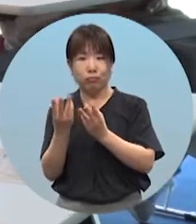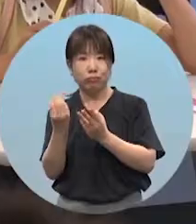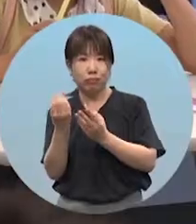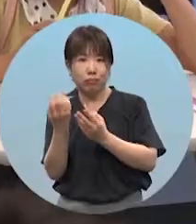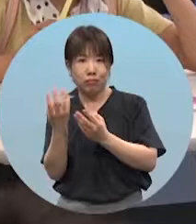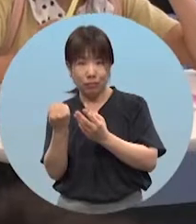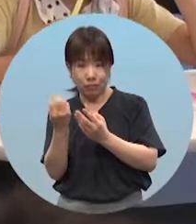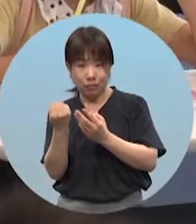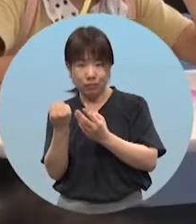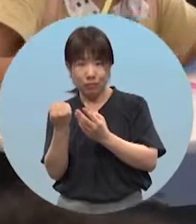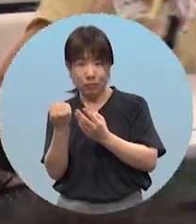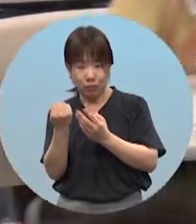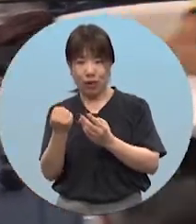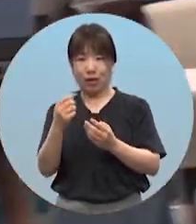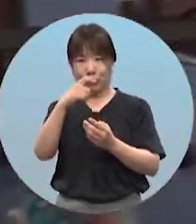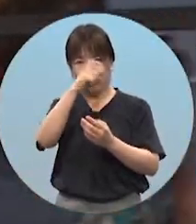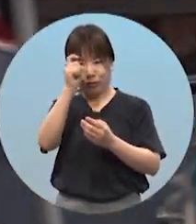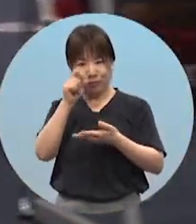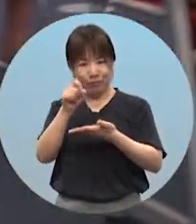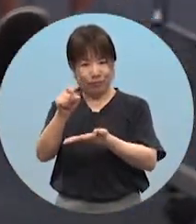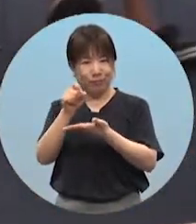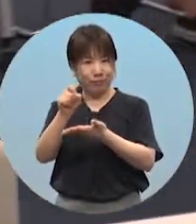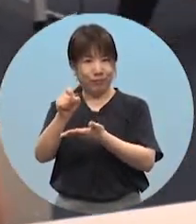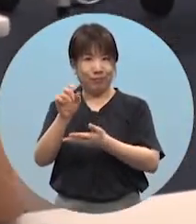ちは楽しそうに答えていました。